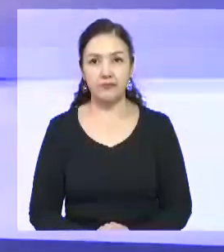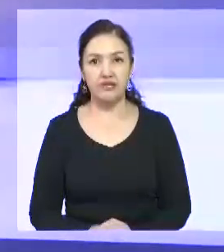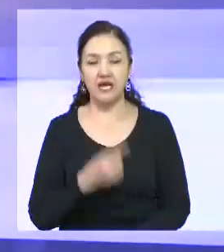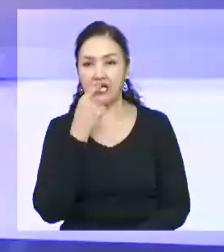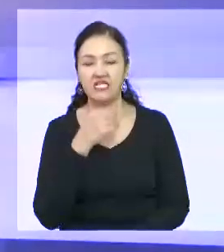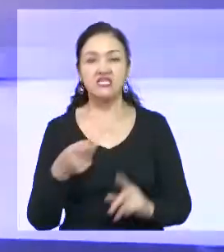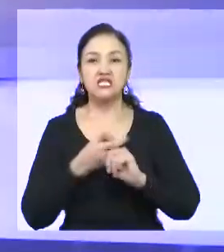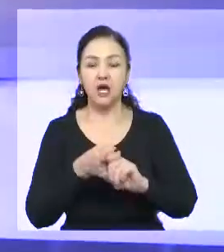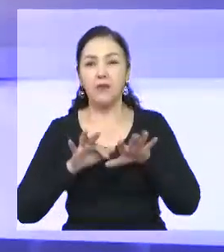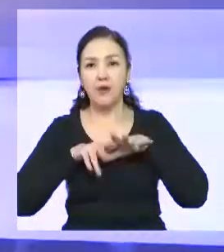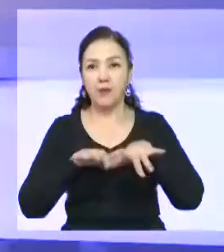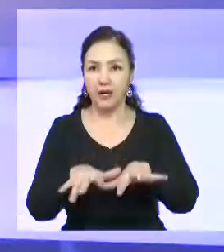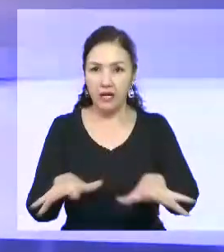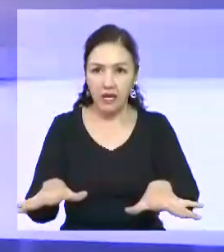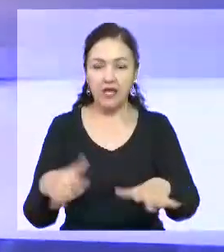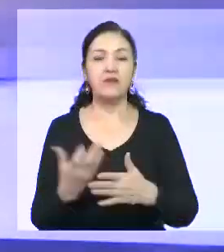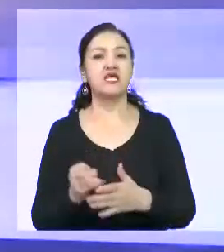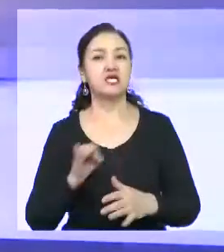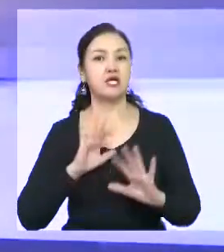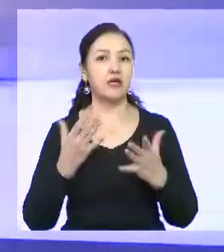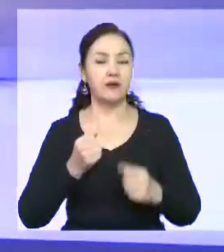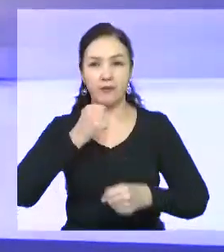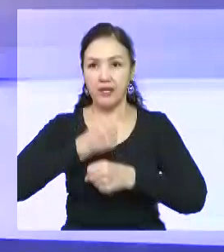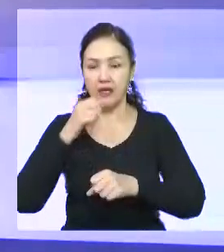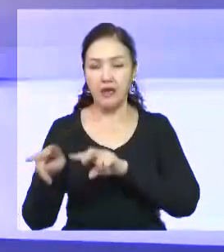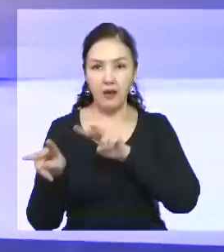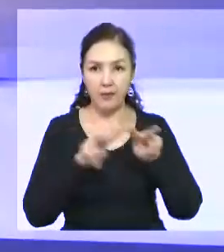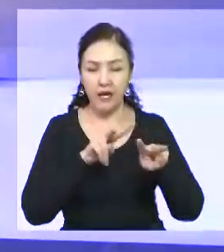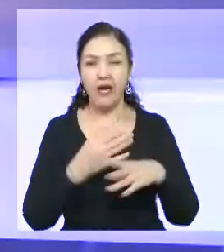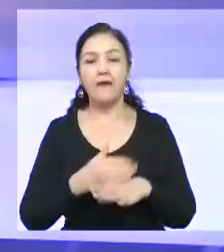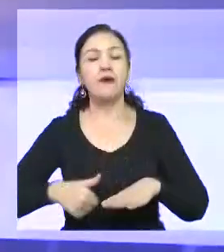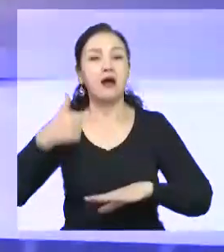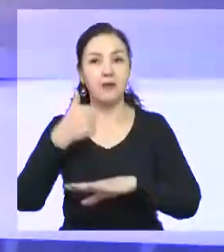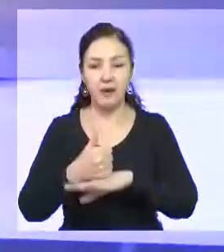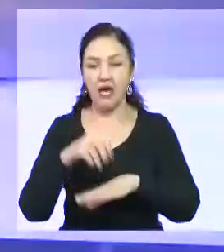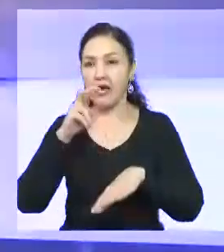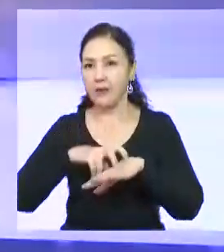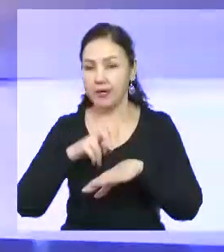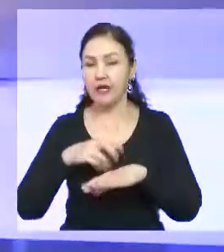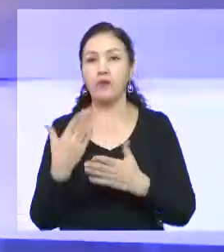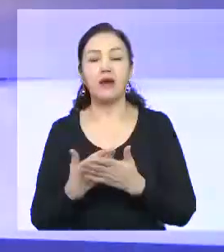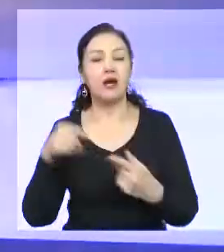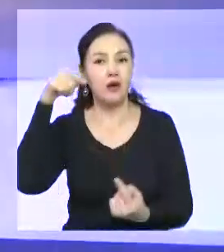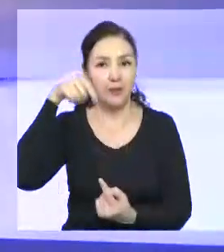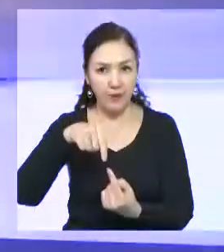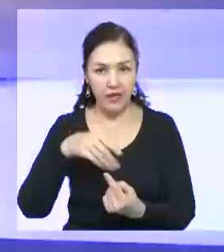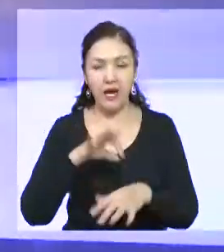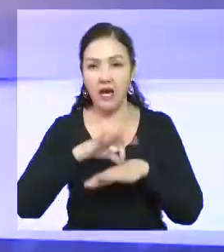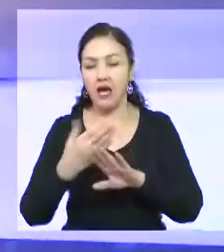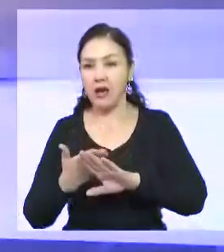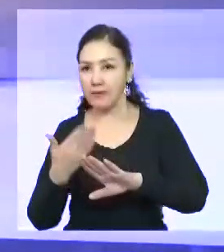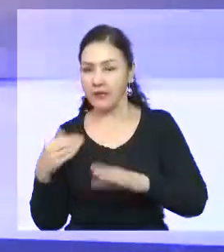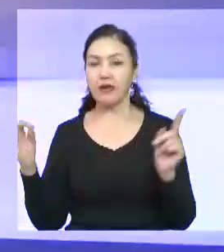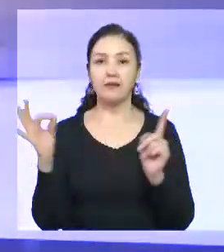Қызылша ауруының таралуы бойынша эпиджағдай қатаң бақылауда. Мемлекеттің бас санитарлық дәрігерінің қаулысына сәйкес аурудың алдын